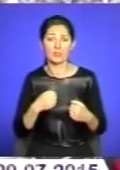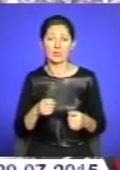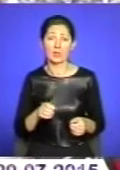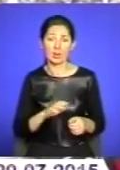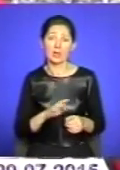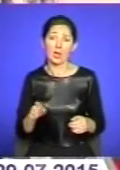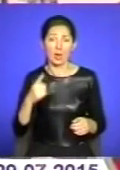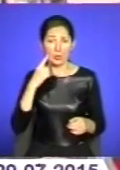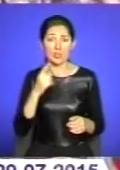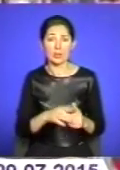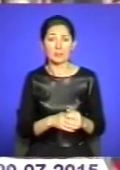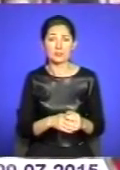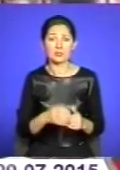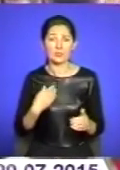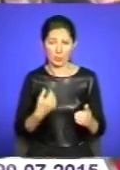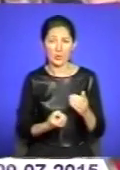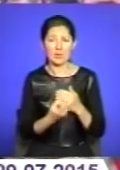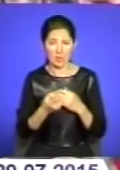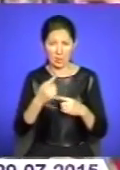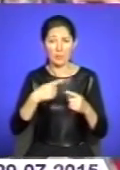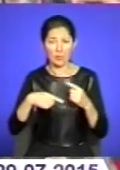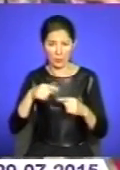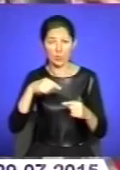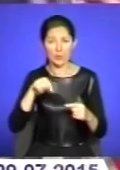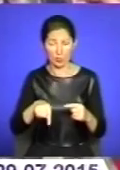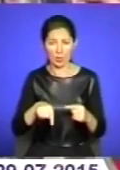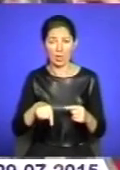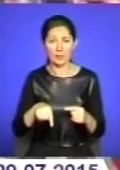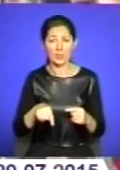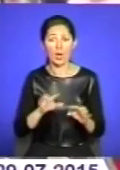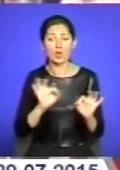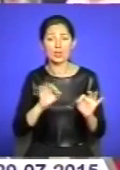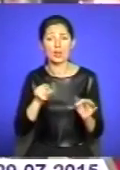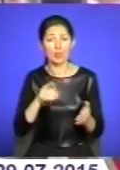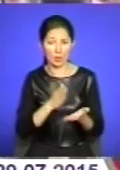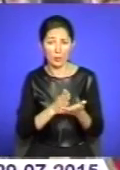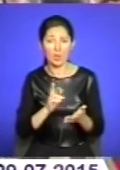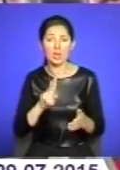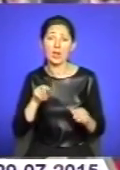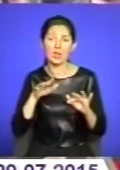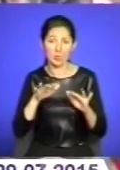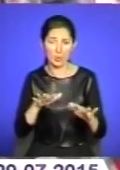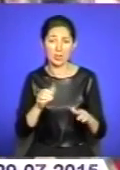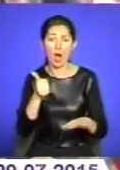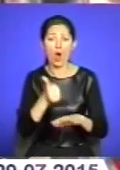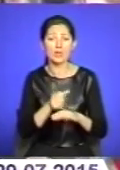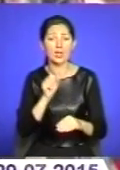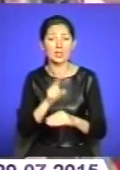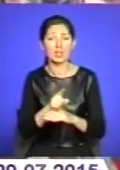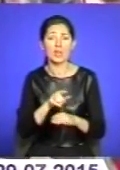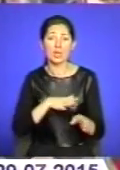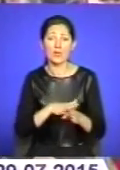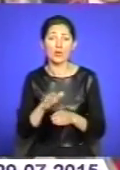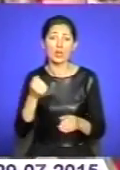не обіжені. Я звідти приїхав якраз за ними і розказав їм, що там твориться, яка їхня місія. Основна задача – це виконати бойове